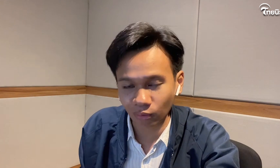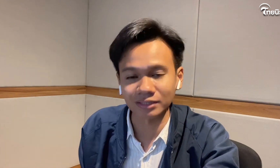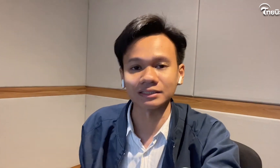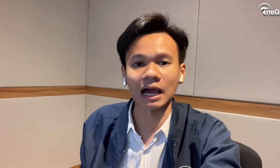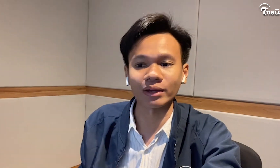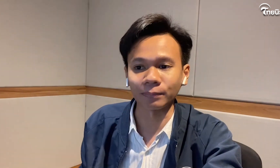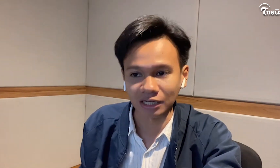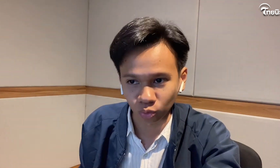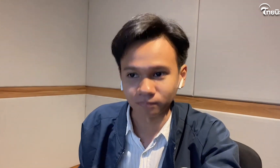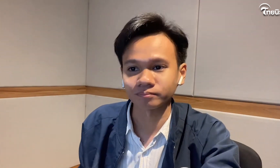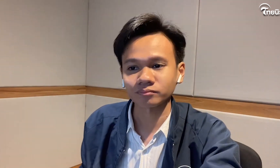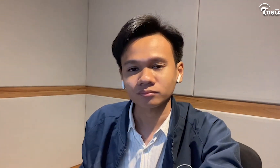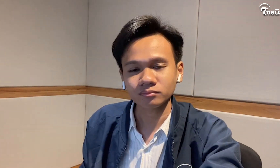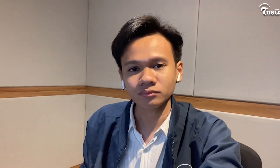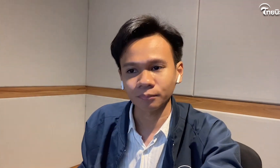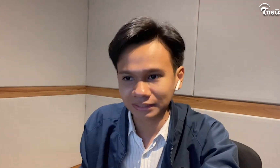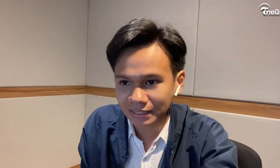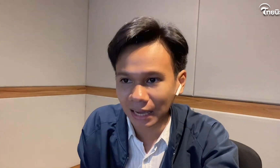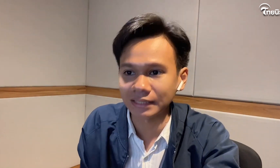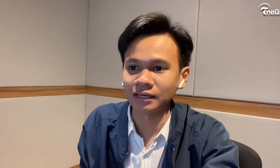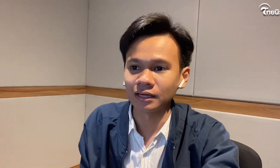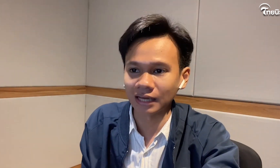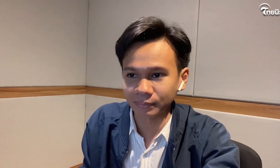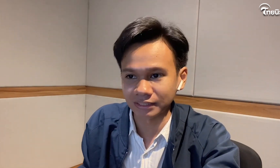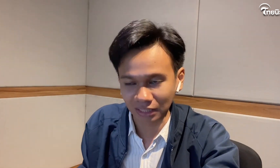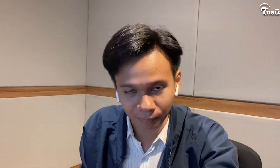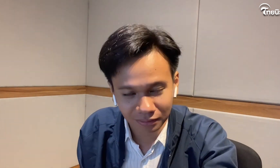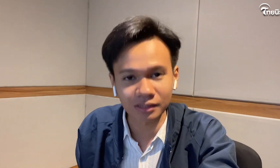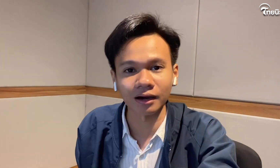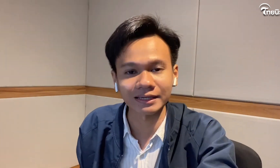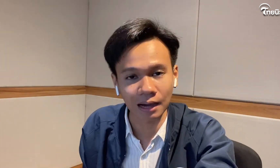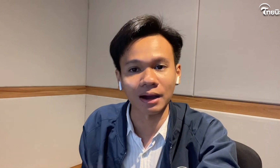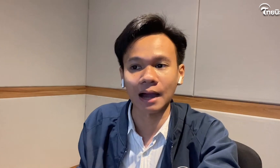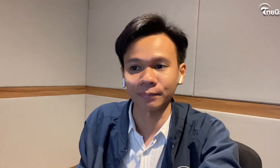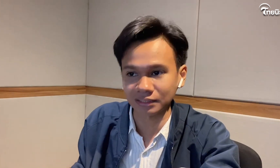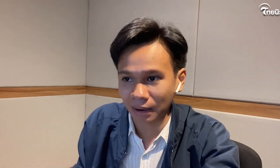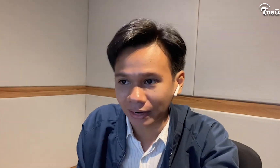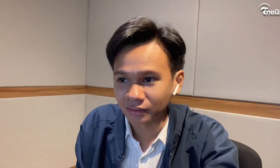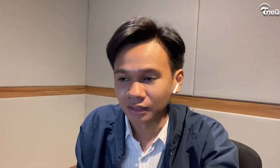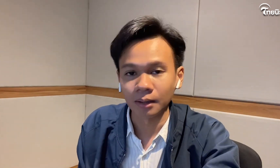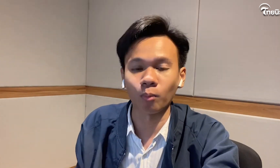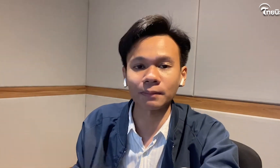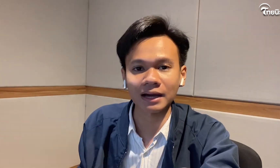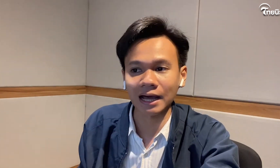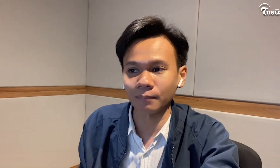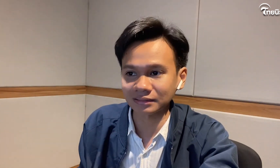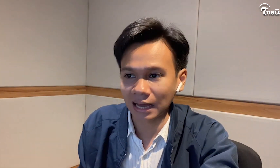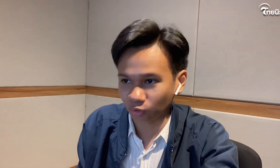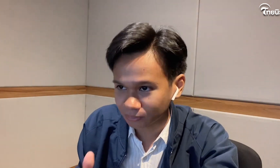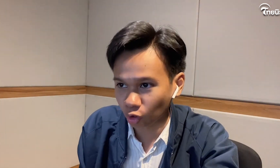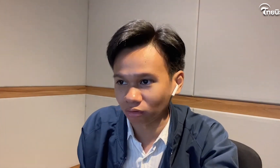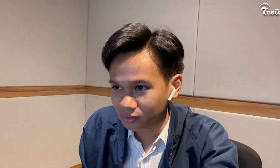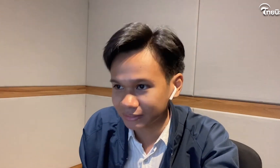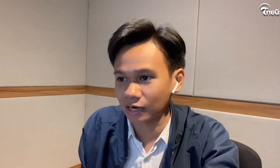ที่ก้าวไกลสัญญาไว้กับประชาชนประเทศไทยยังมีอีกสารพัดเรื่องให้ทำหากเป็นรัฐบาลผมรับประกันมาตร